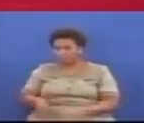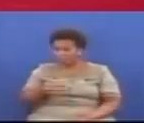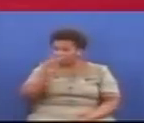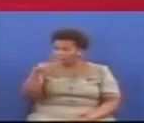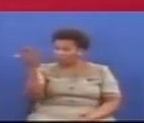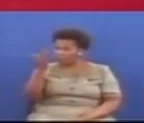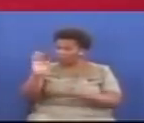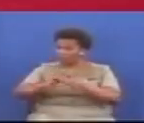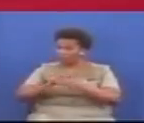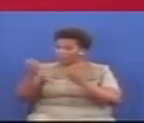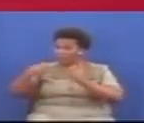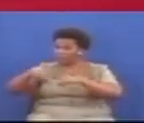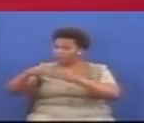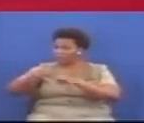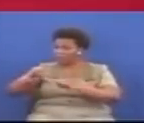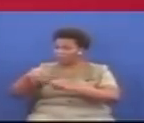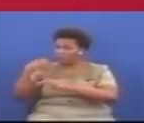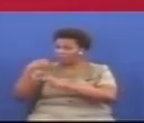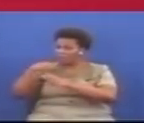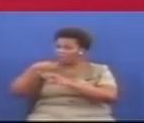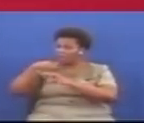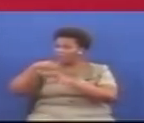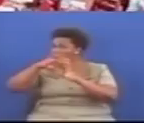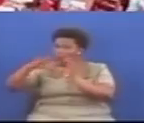mabodaboda kwa ajili ya kufanya uporaji.